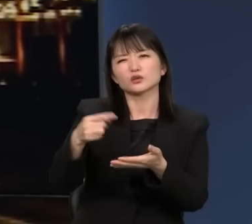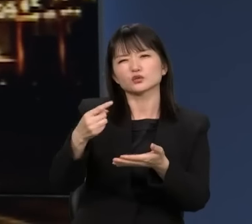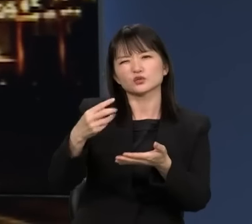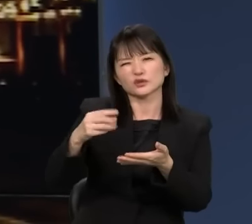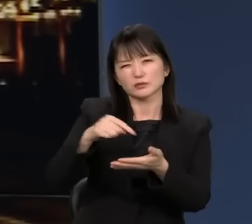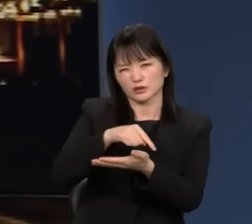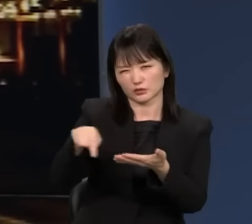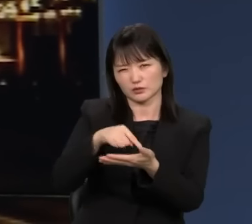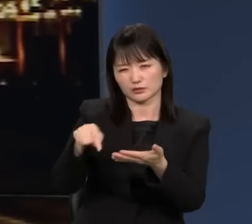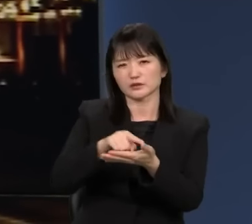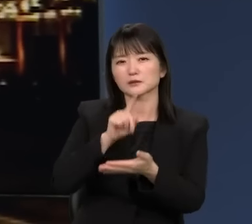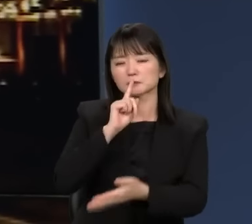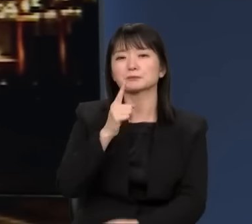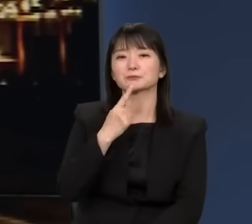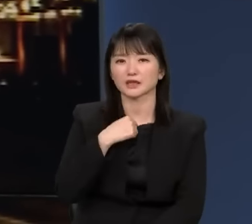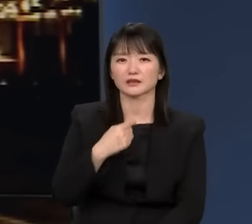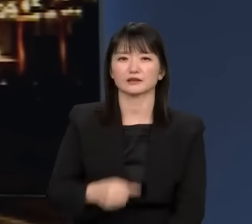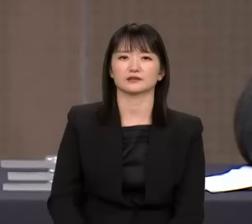손해봤다고